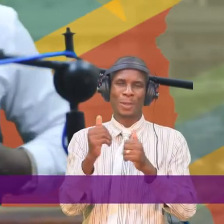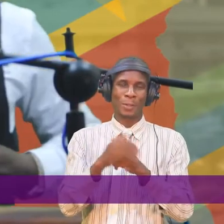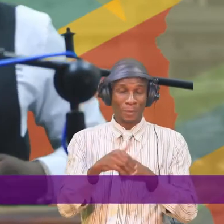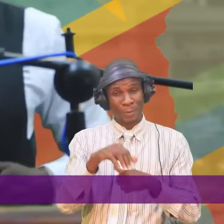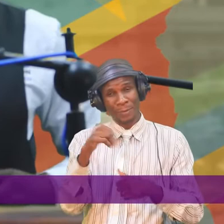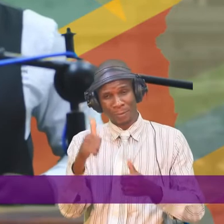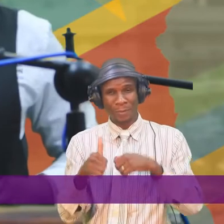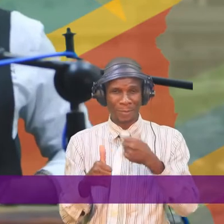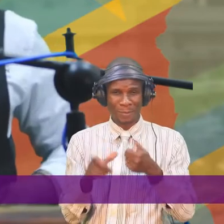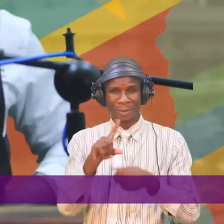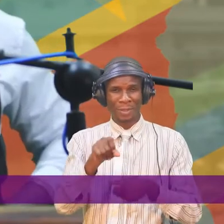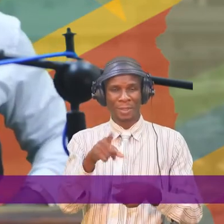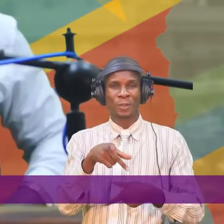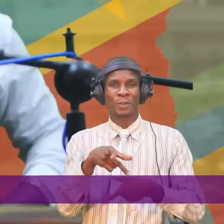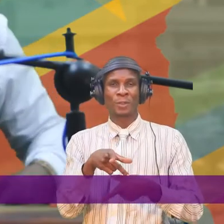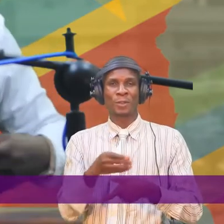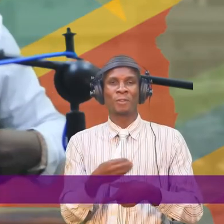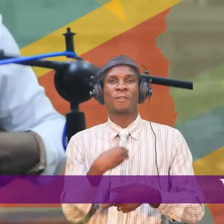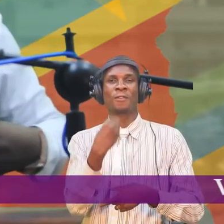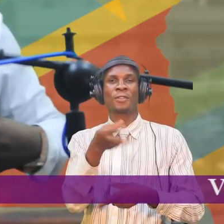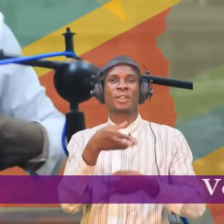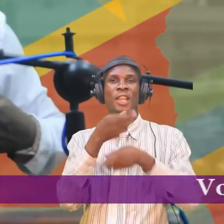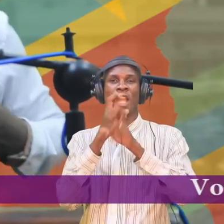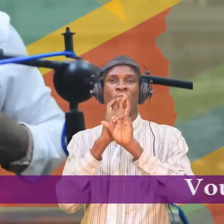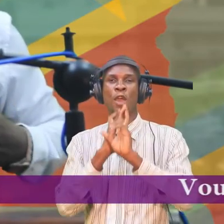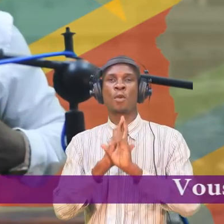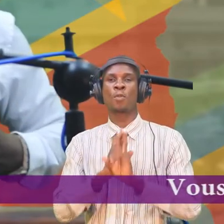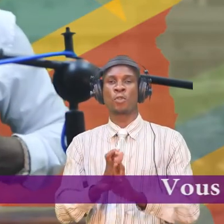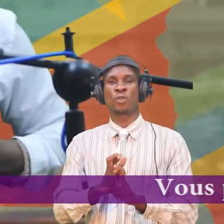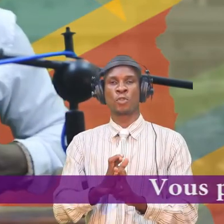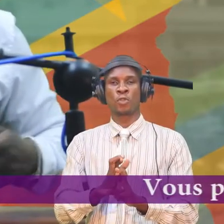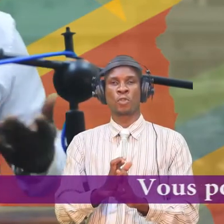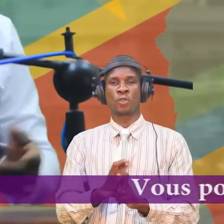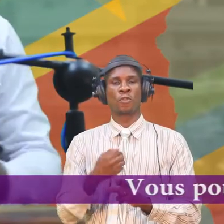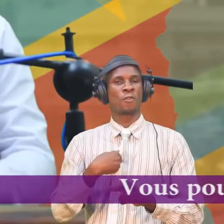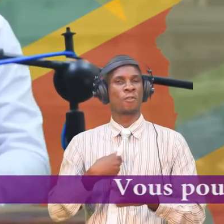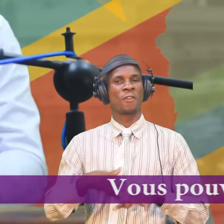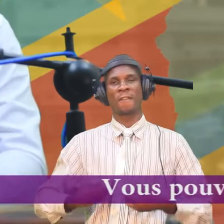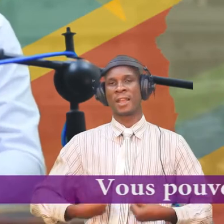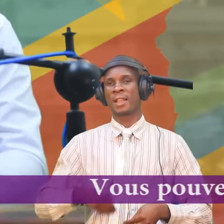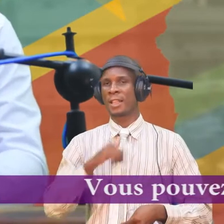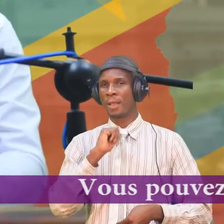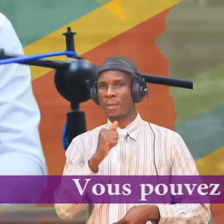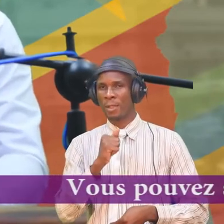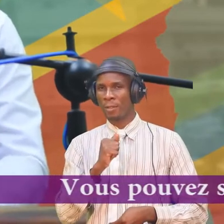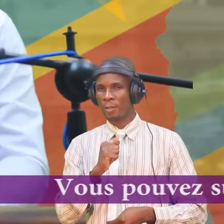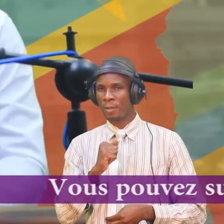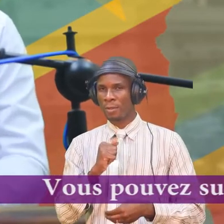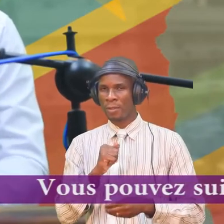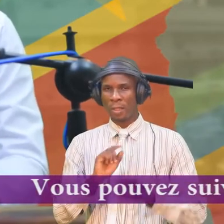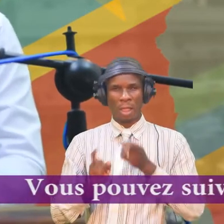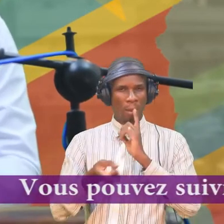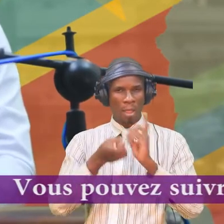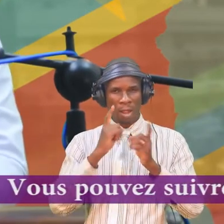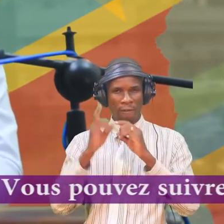Si la réponse n'est pas donnée à votre question, na tuna si wote wanao tuma maswali ukiona kwamba swali